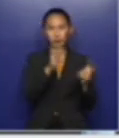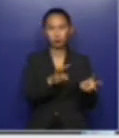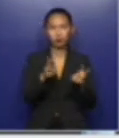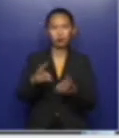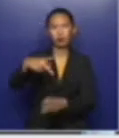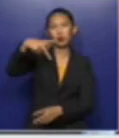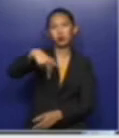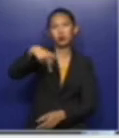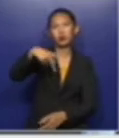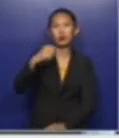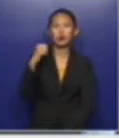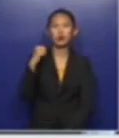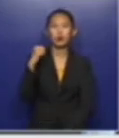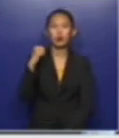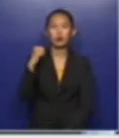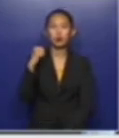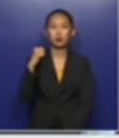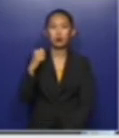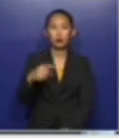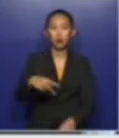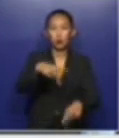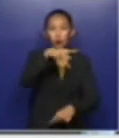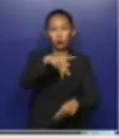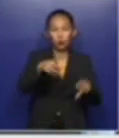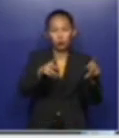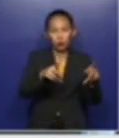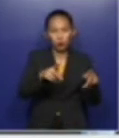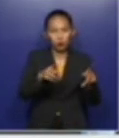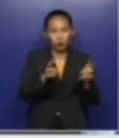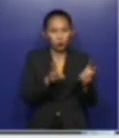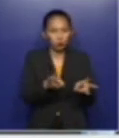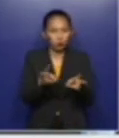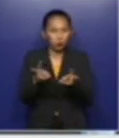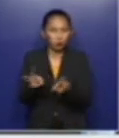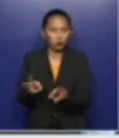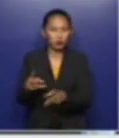เศษเดิมน่ะวิธีเฉพาะเจาะจงท่านประธานครับ